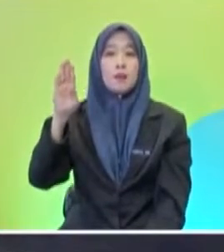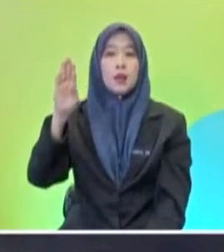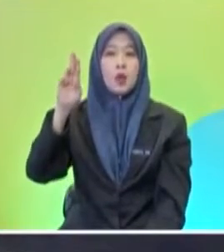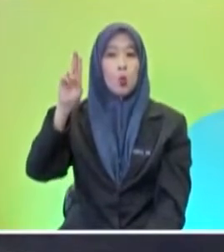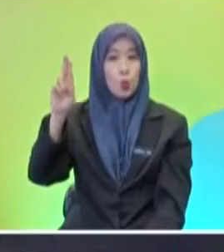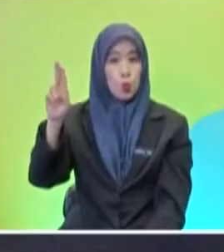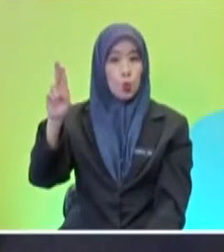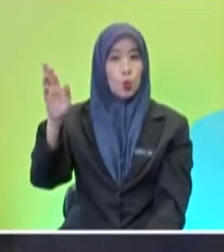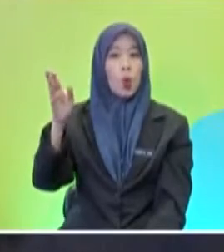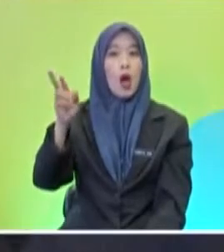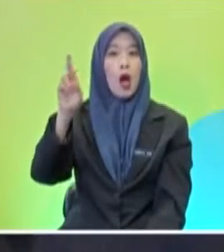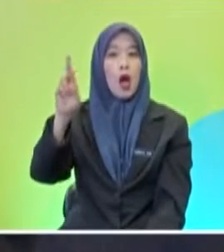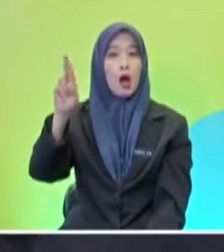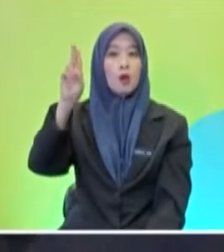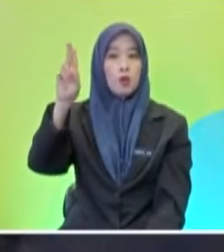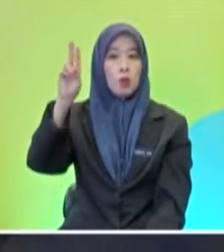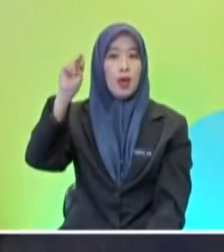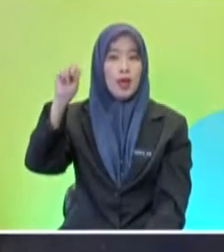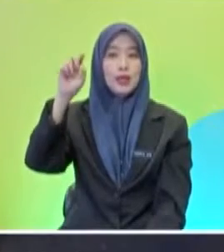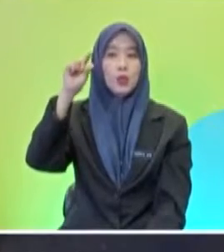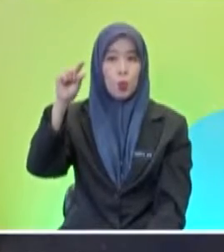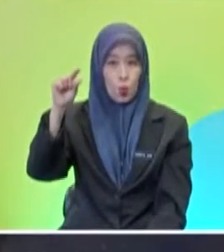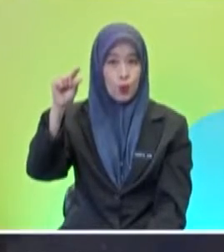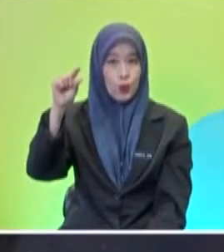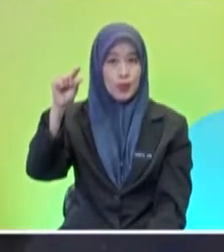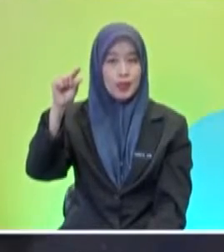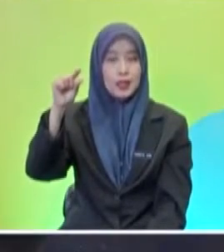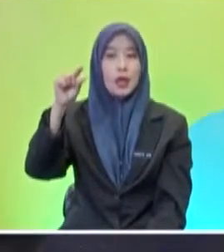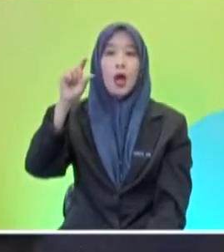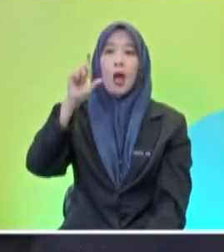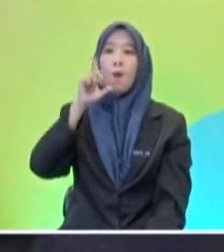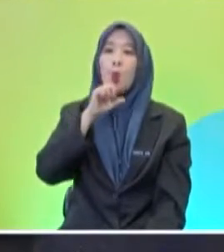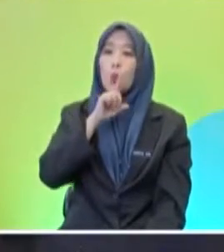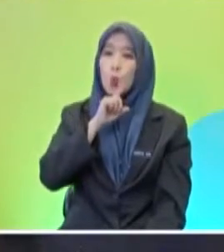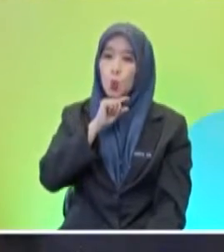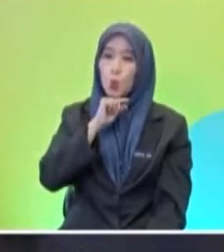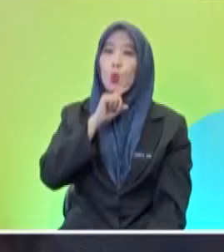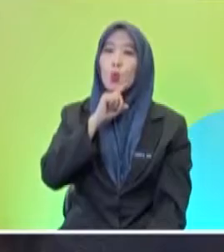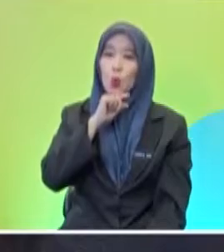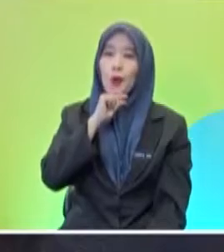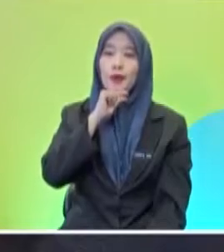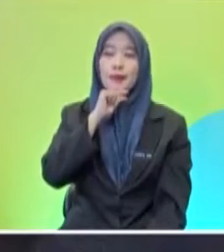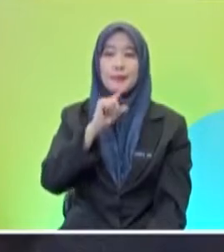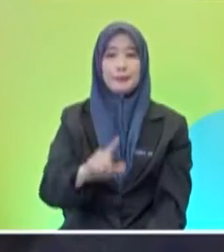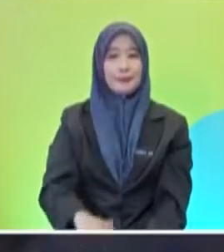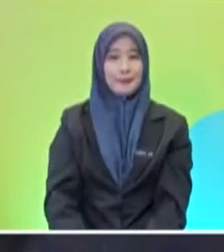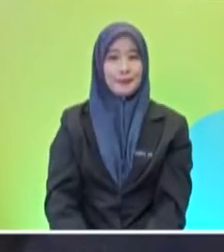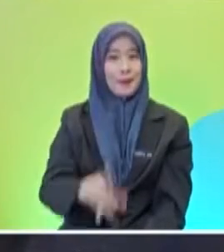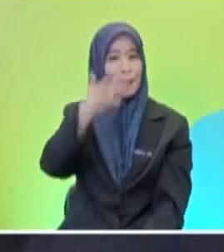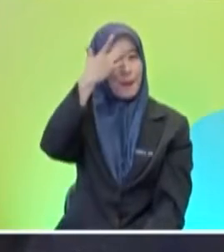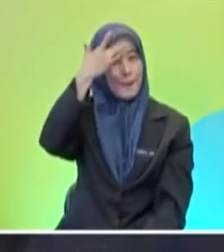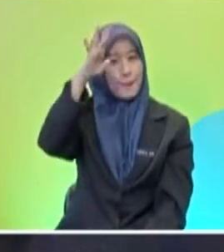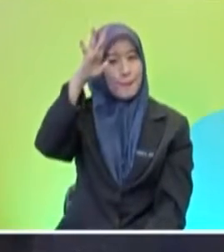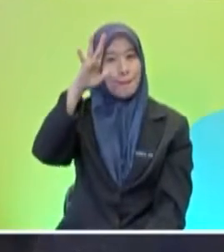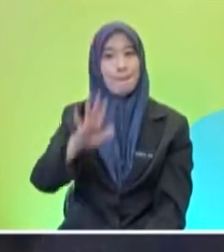U B U R U N G rung. R U N G rung. Burung. Pandai. Ha,